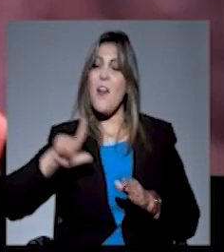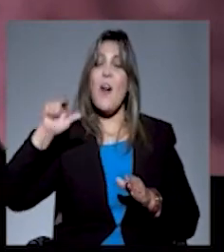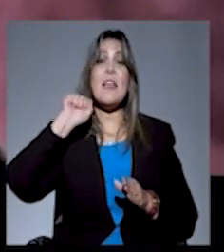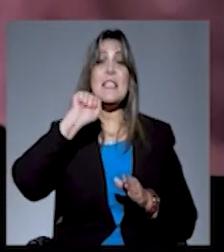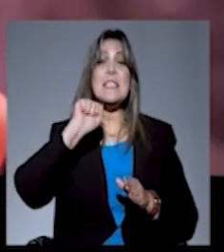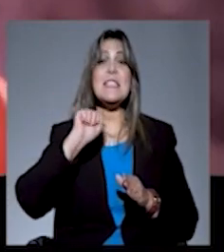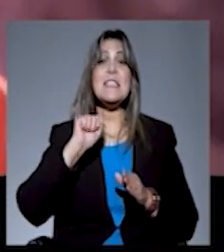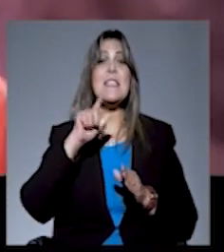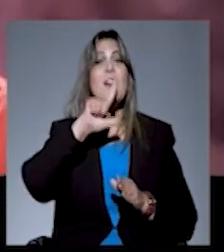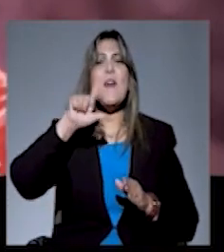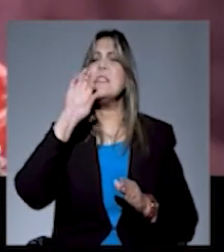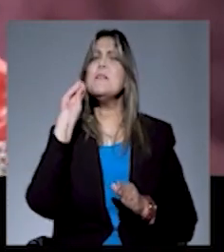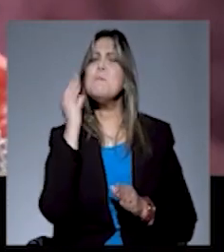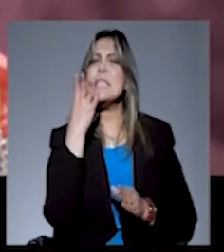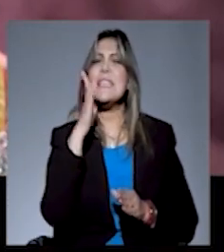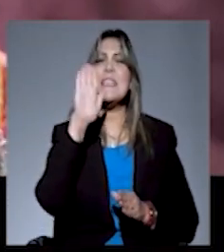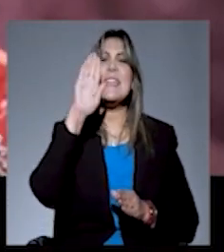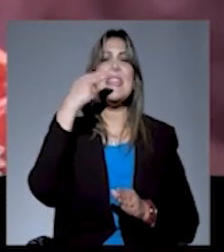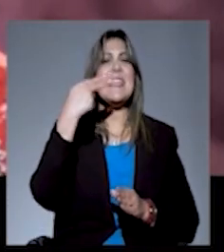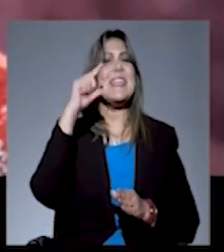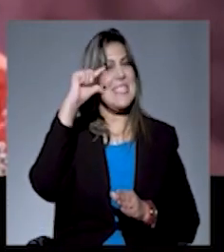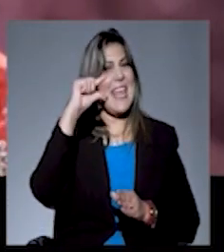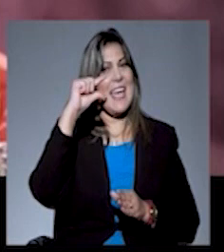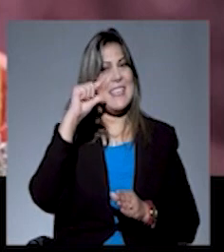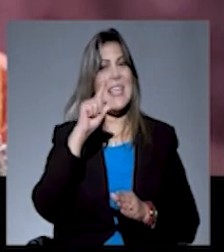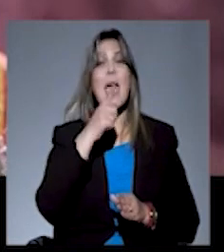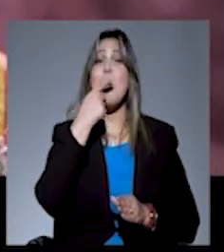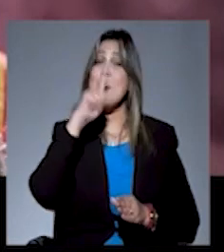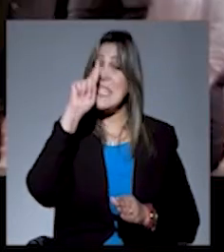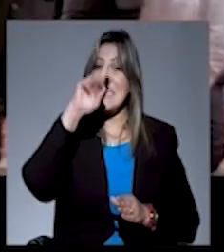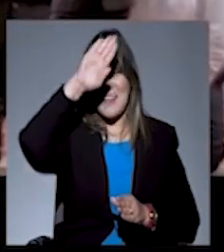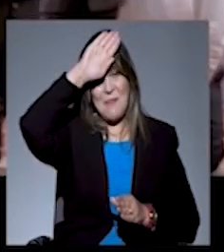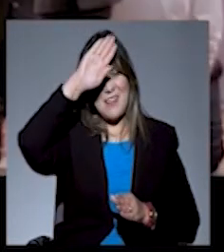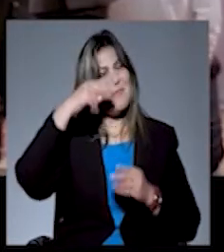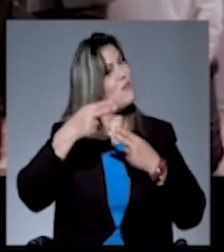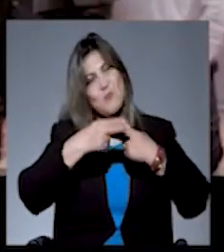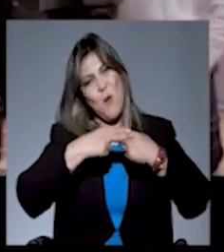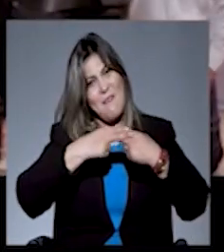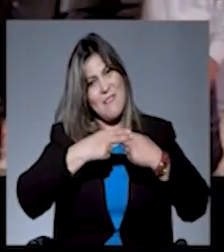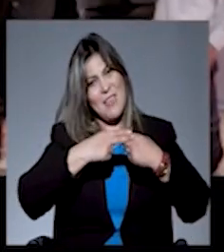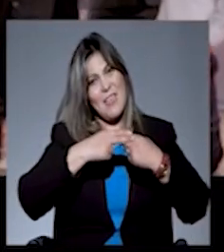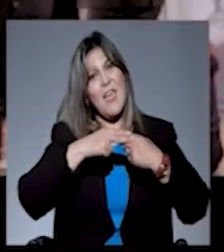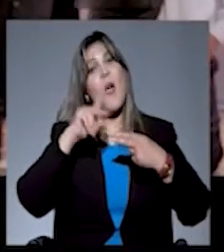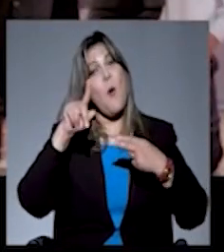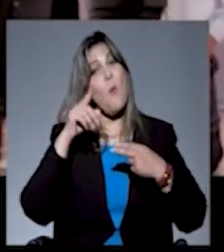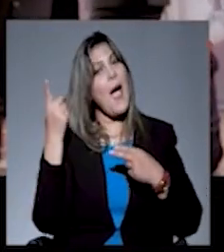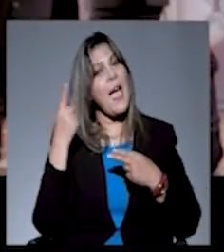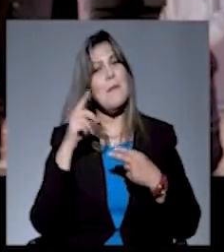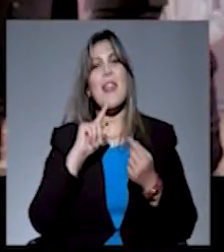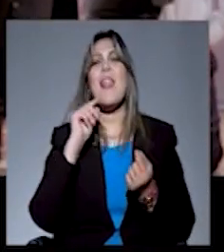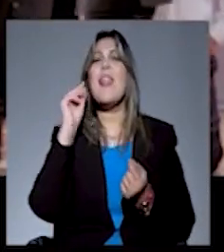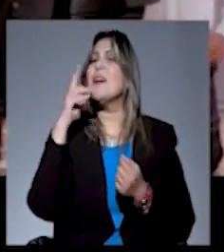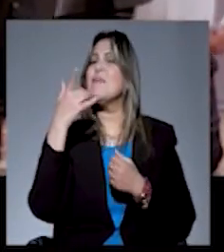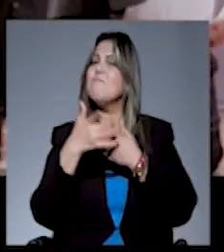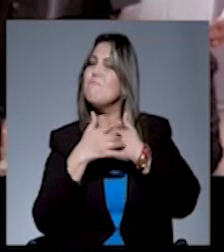وهبة من وزارة الانجليز، وهيكون طبعا تابع للجنة منر، ودي خدعة عملها الانجليز عشان يوقعوا بين